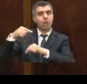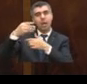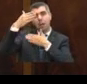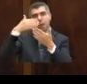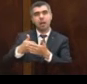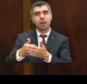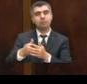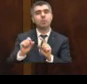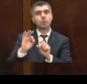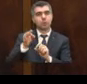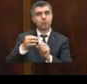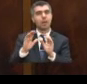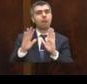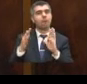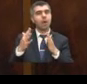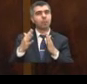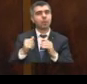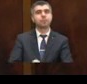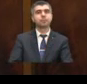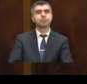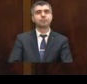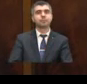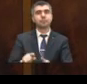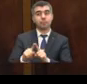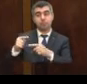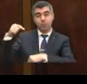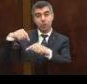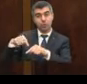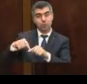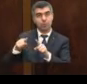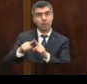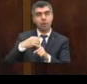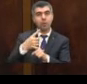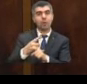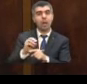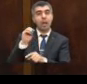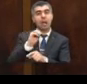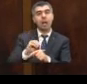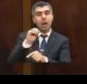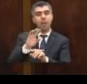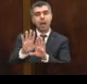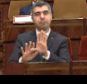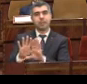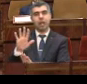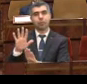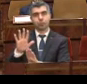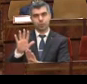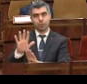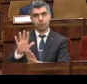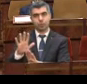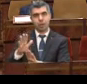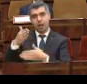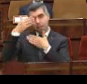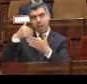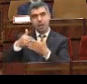وننوه بقرار القاضي بالسماح بالوجوج الترابي ابتداء من يوم الأربعاء 15 يوليوز بالنسبة للمواطنين